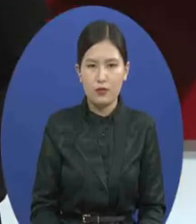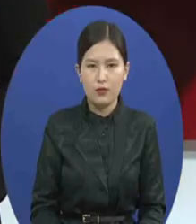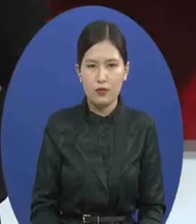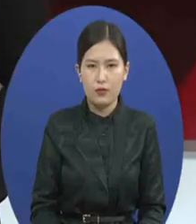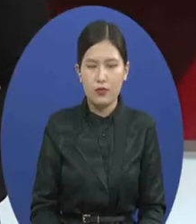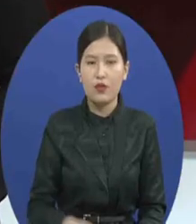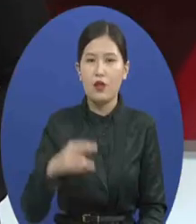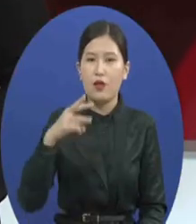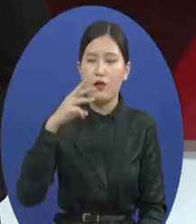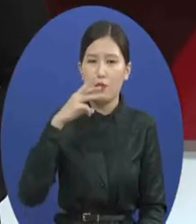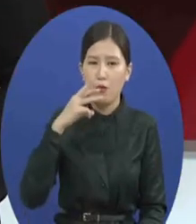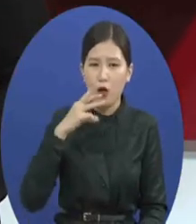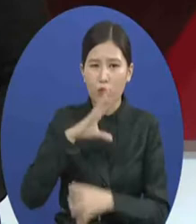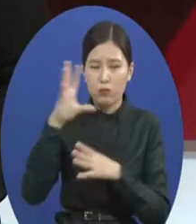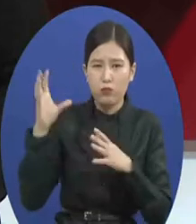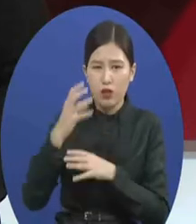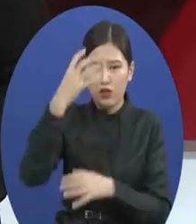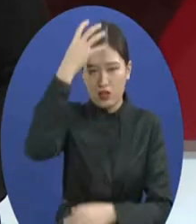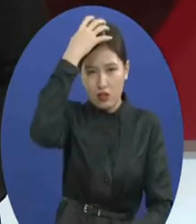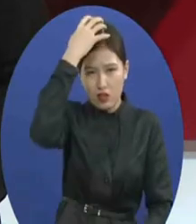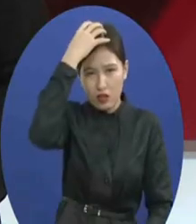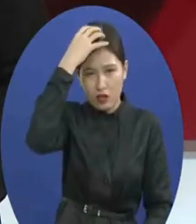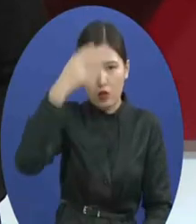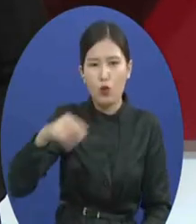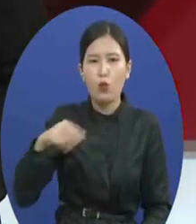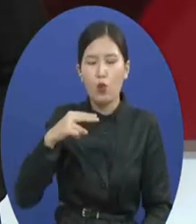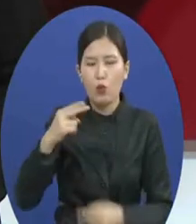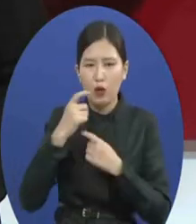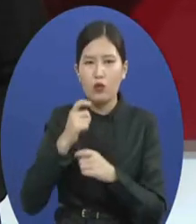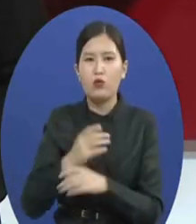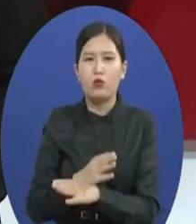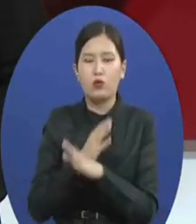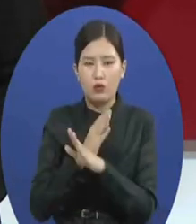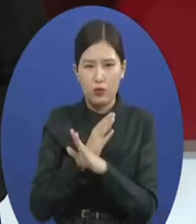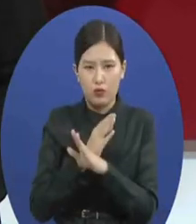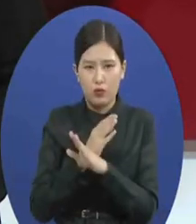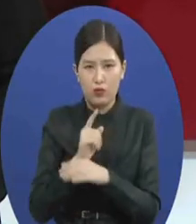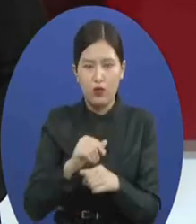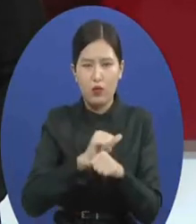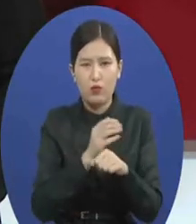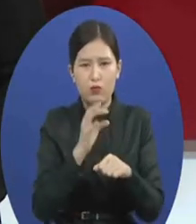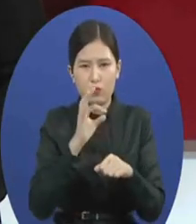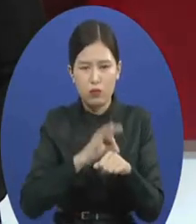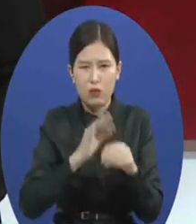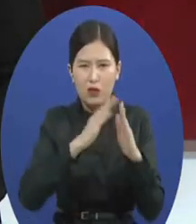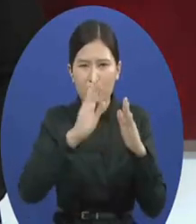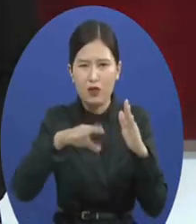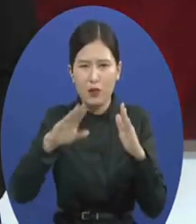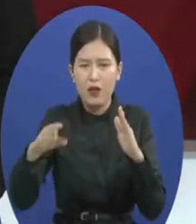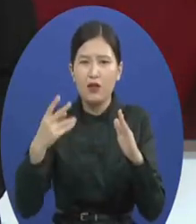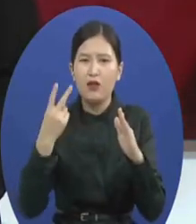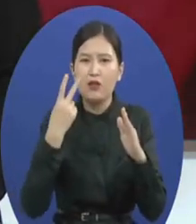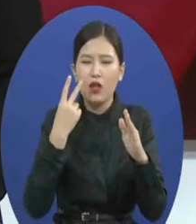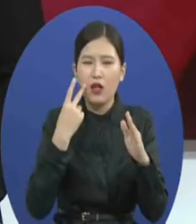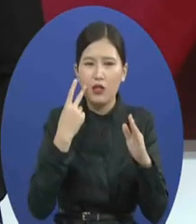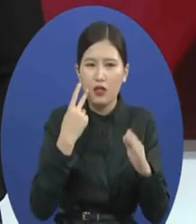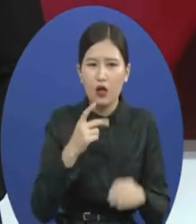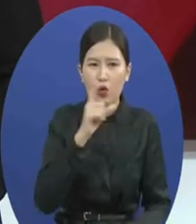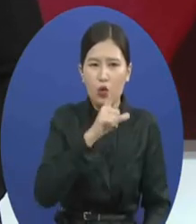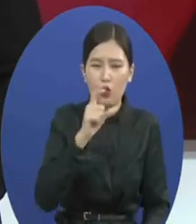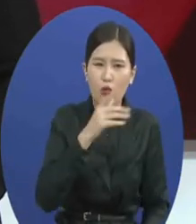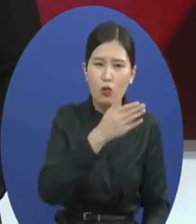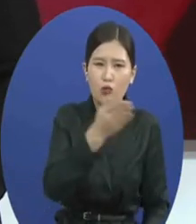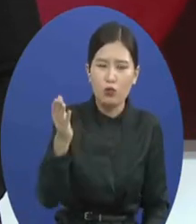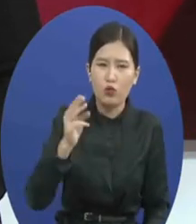Дээрх мэдээллийг засгийн газар пүрэв гарагт хийсэн. Цар тахлын үеийн хатуу хөл хорионы хугацаанд хэвчлээ иргэнлүүч ийлсэн арга хэмжээ авч